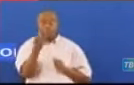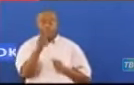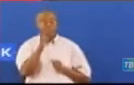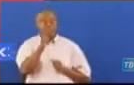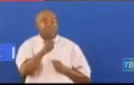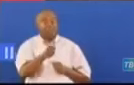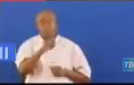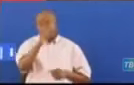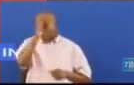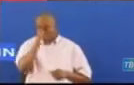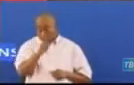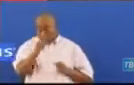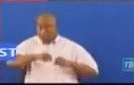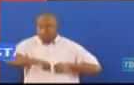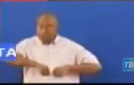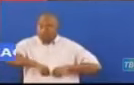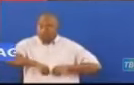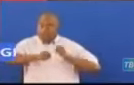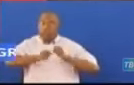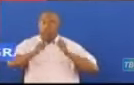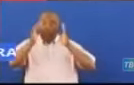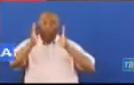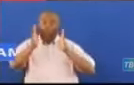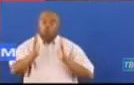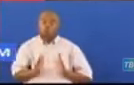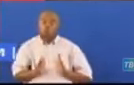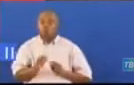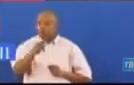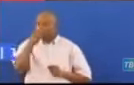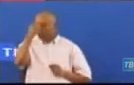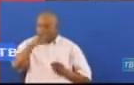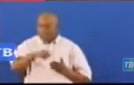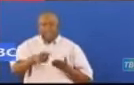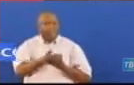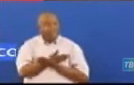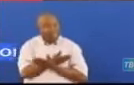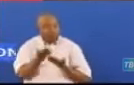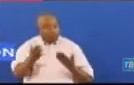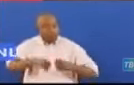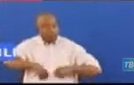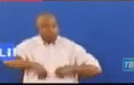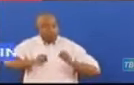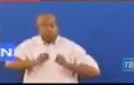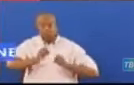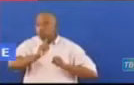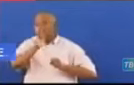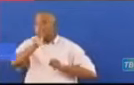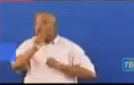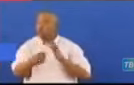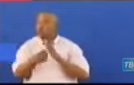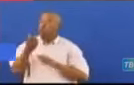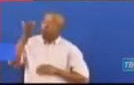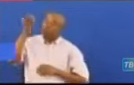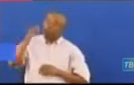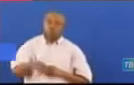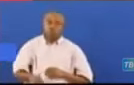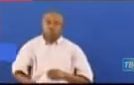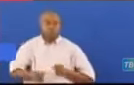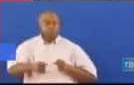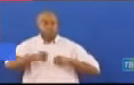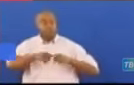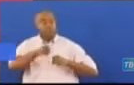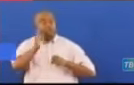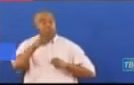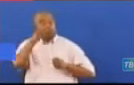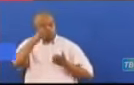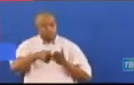mamlaka iliyo kuu, kwa maana hakuna mamlaka isiyotoka kwa Mungu, na ile iliyopo imeamriwa